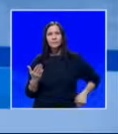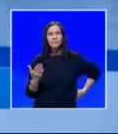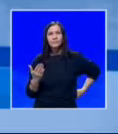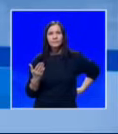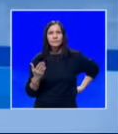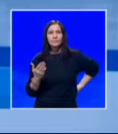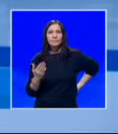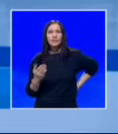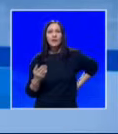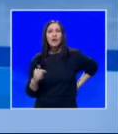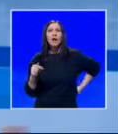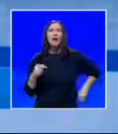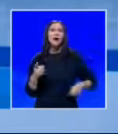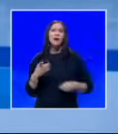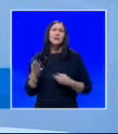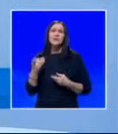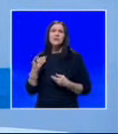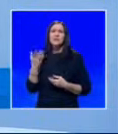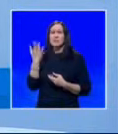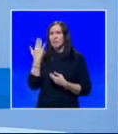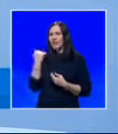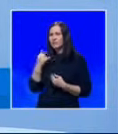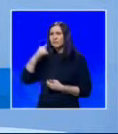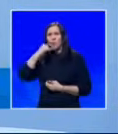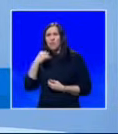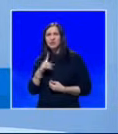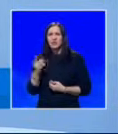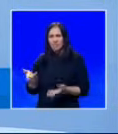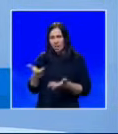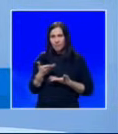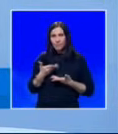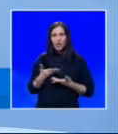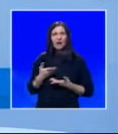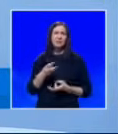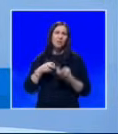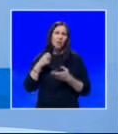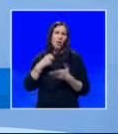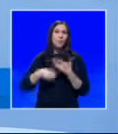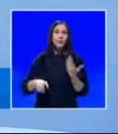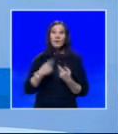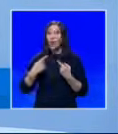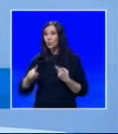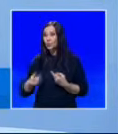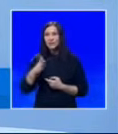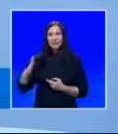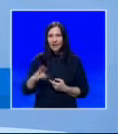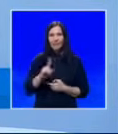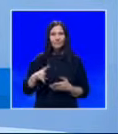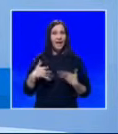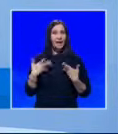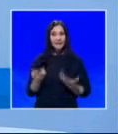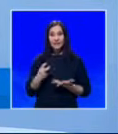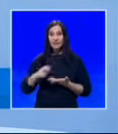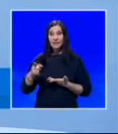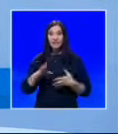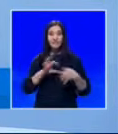от нали, поднесе подарък, забрави да ми звъннеш. Такива неща, нали, търсят се някакви глупотевини. Другата страна обаче не иска да